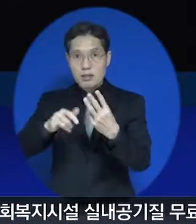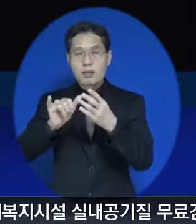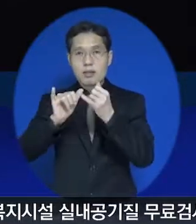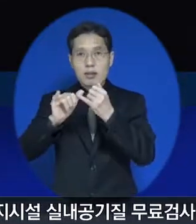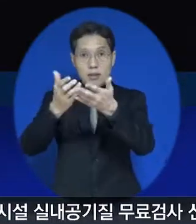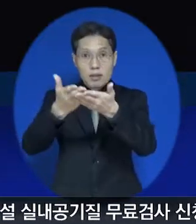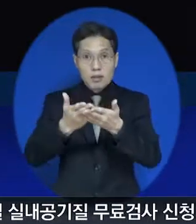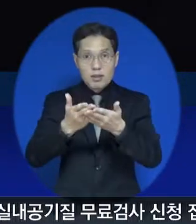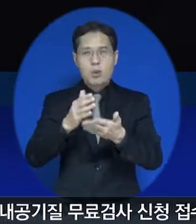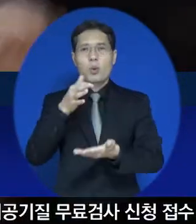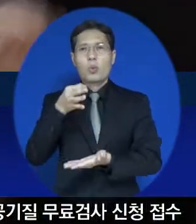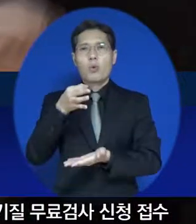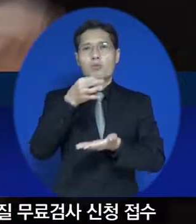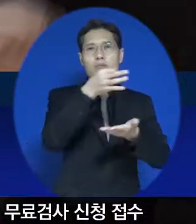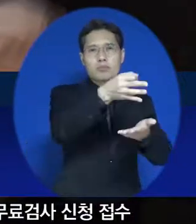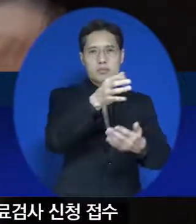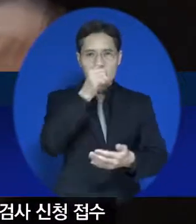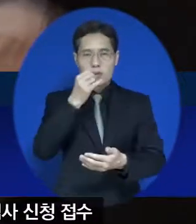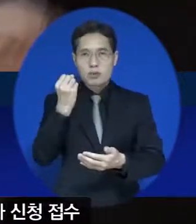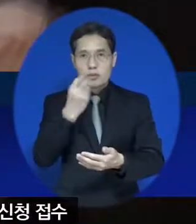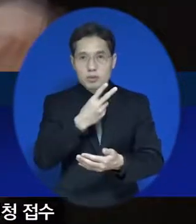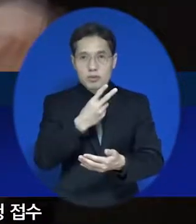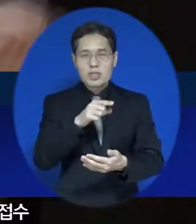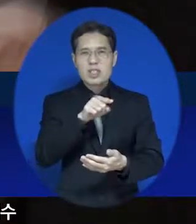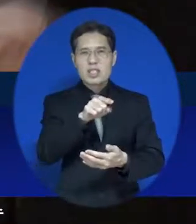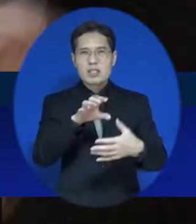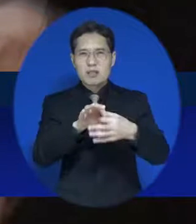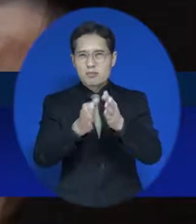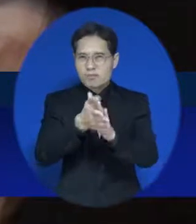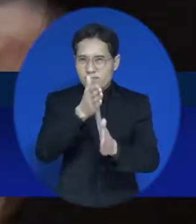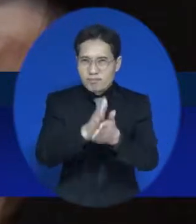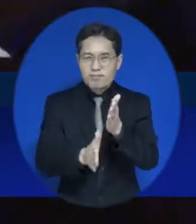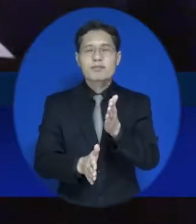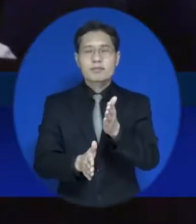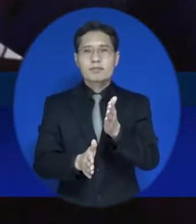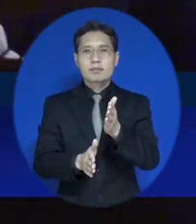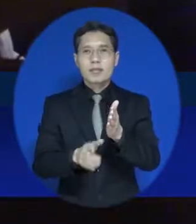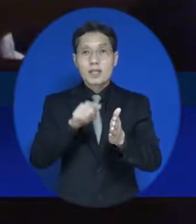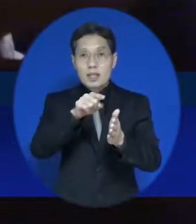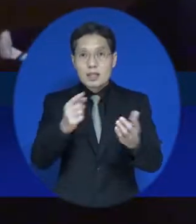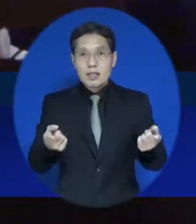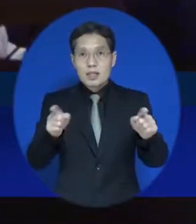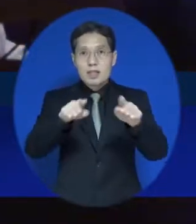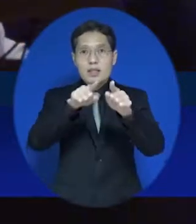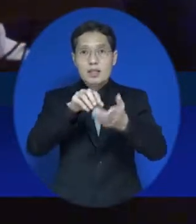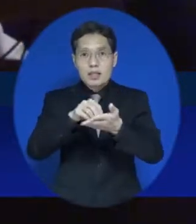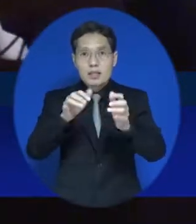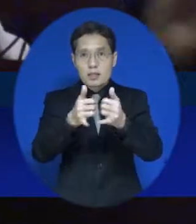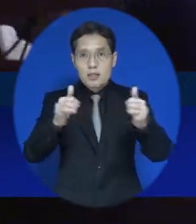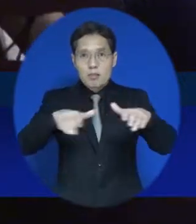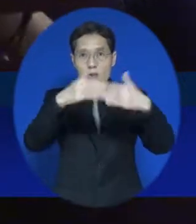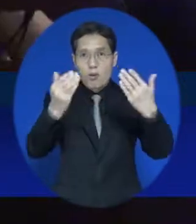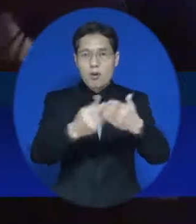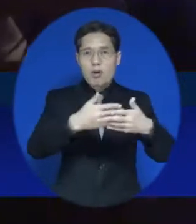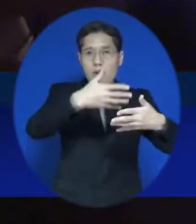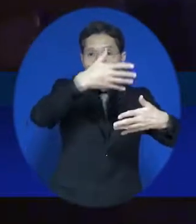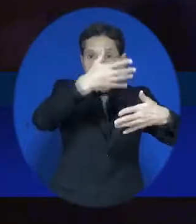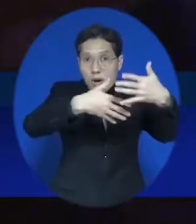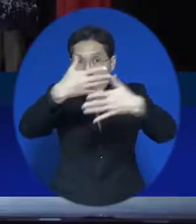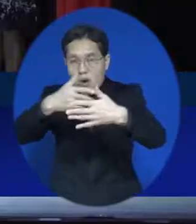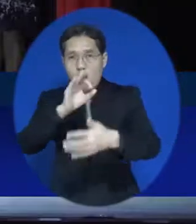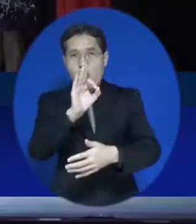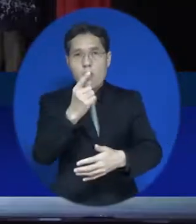입상자들에게는 소정의 상금이 수여됐고 순위 입상 여부와 관계없이 본선 진출자들을 각 극장의 시즌